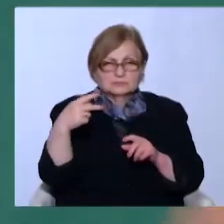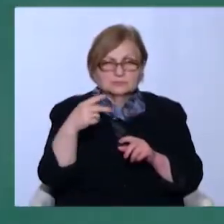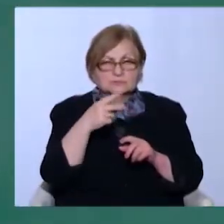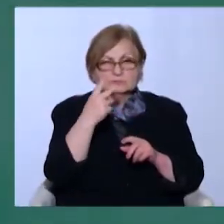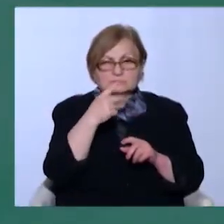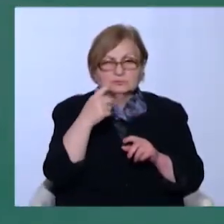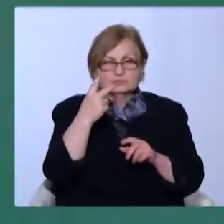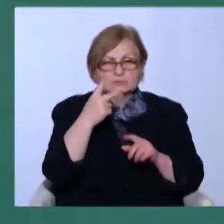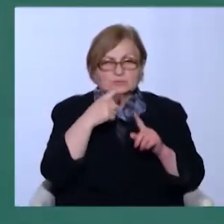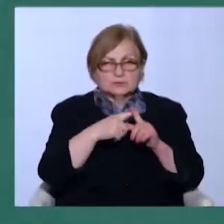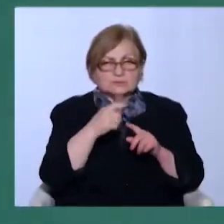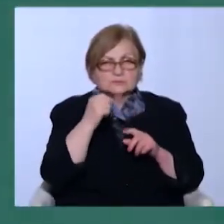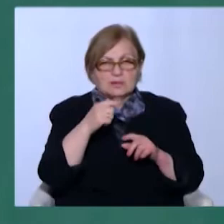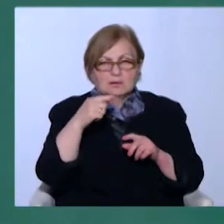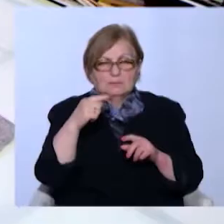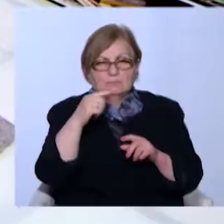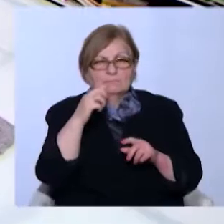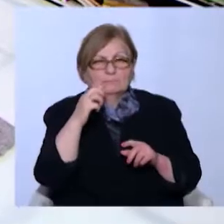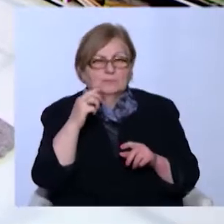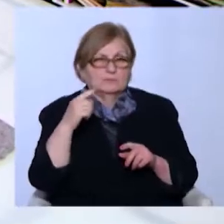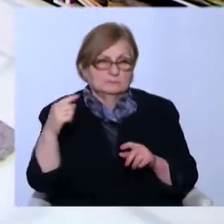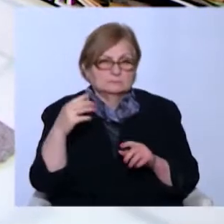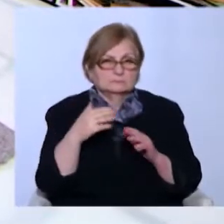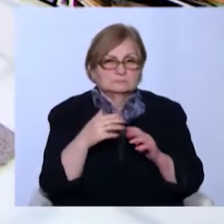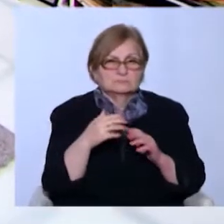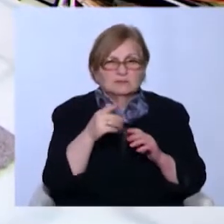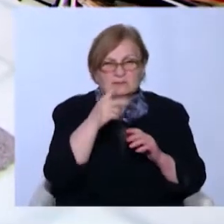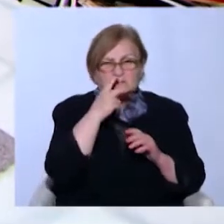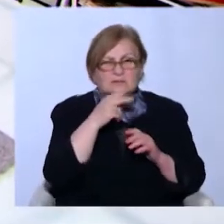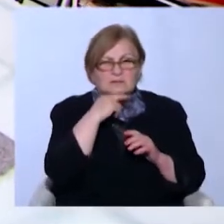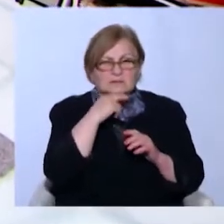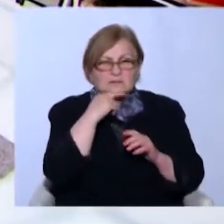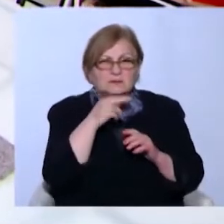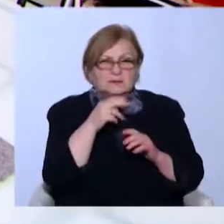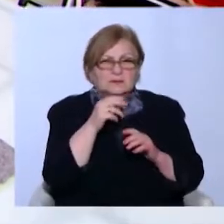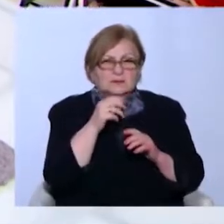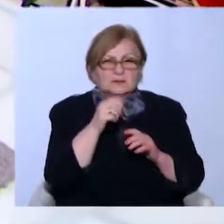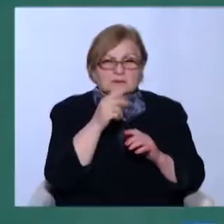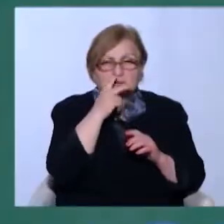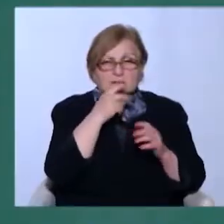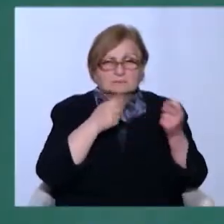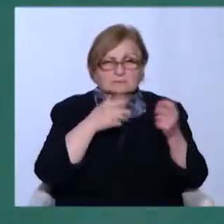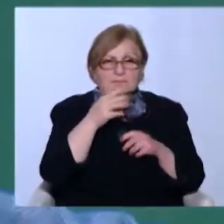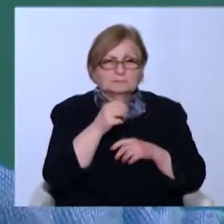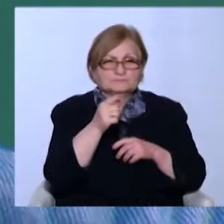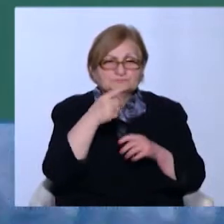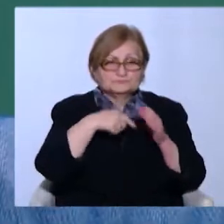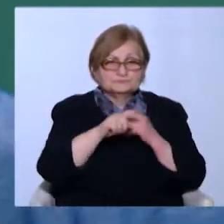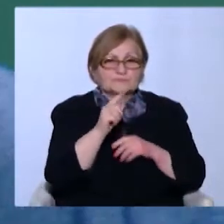-2x+A-6 და მიიღება წფივი განტოლება 5x უდრის A-11, საიდანაც x